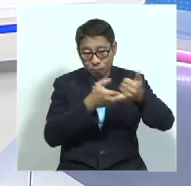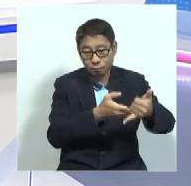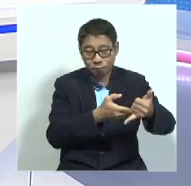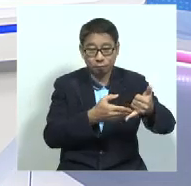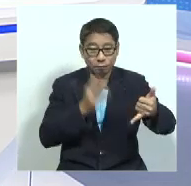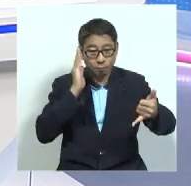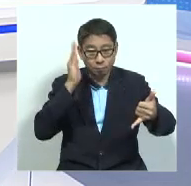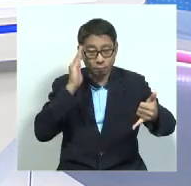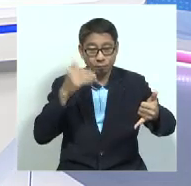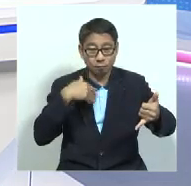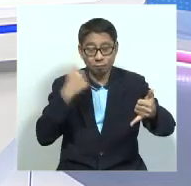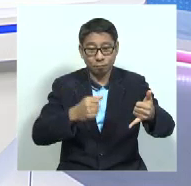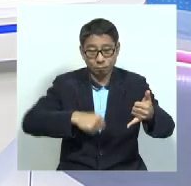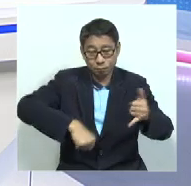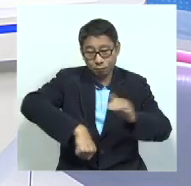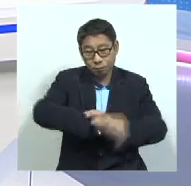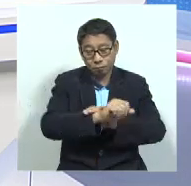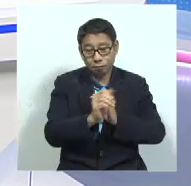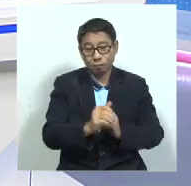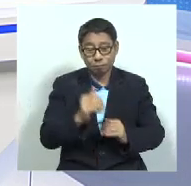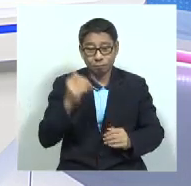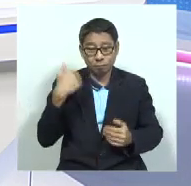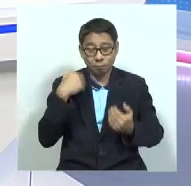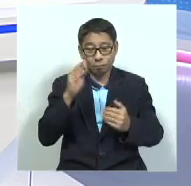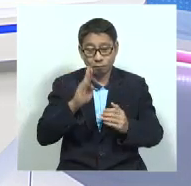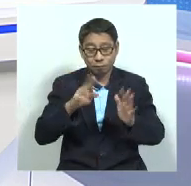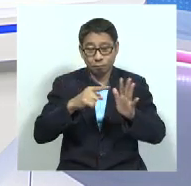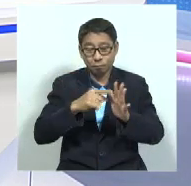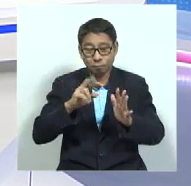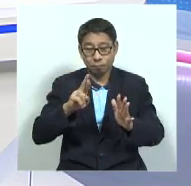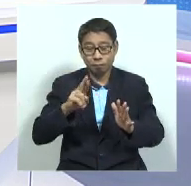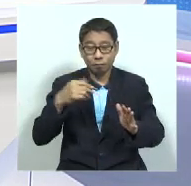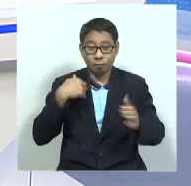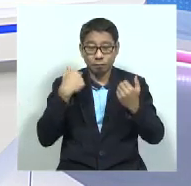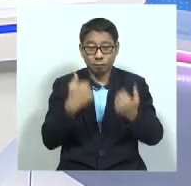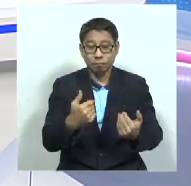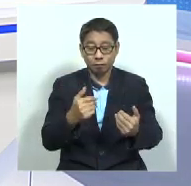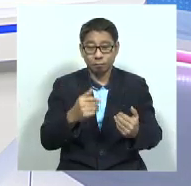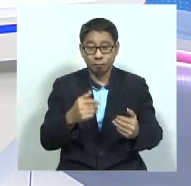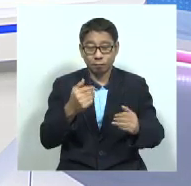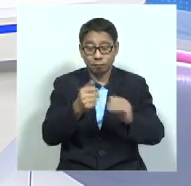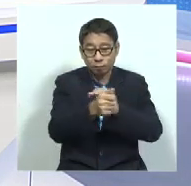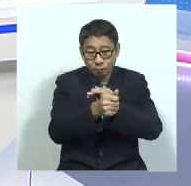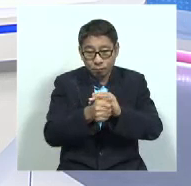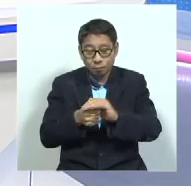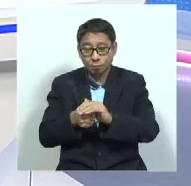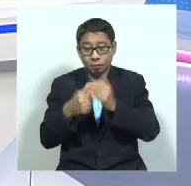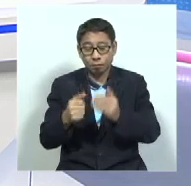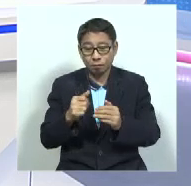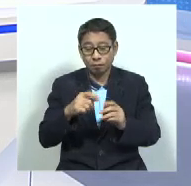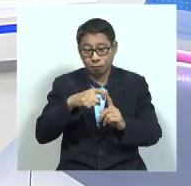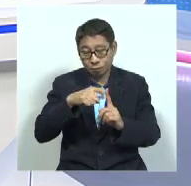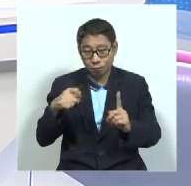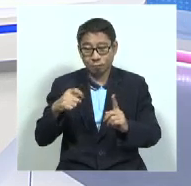มอัลอาไรบีซึ่งเป็นนักฟุตบอลชาวบาเรนเนี่ยนะครับเขามีสถานะณตอนนี้นะฮะเป็นผู้ลี้ภัยจากรัฐบาลออสเตรเ